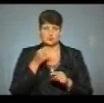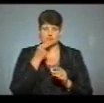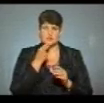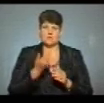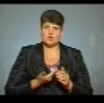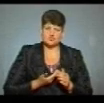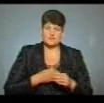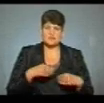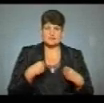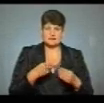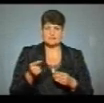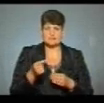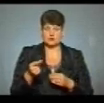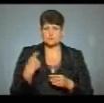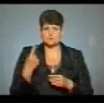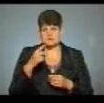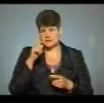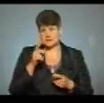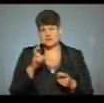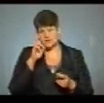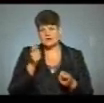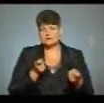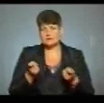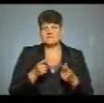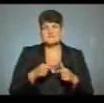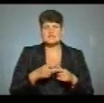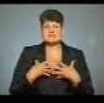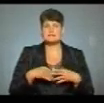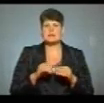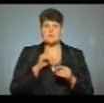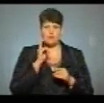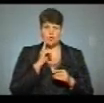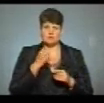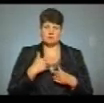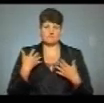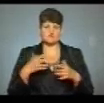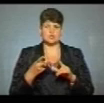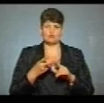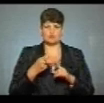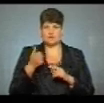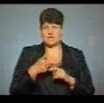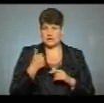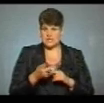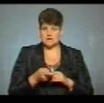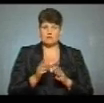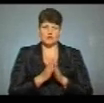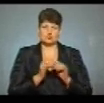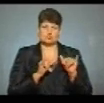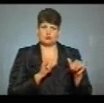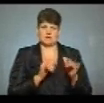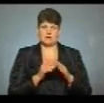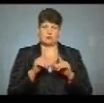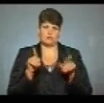нам дає Тернопільська обласна адміністрація, відділ сім'ї та молоді, і ми вже в другий рік поспіль просимо в них